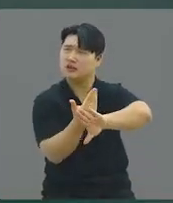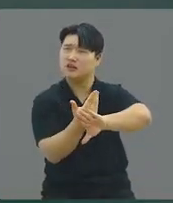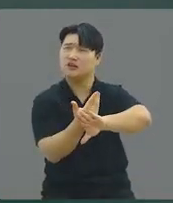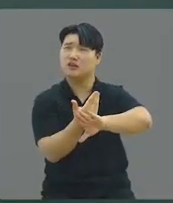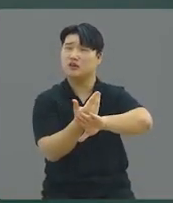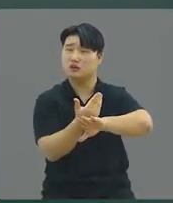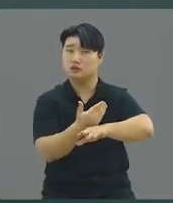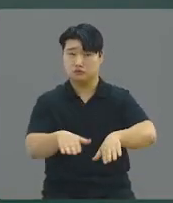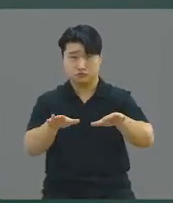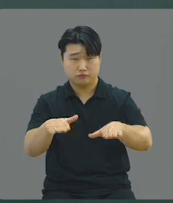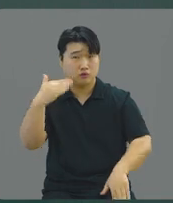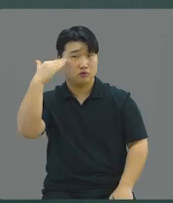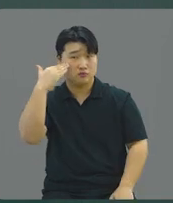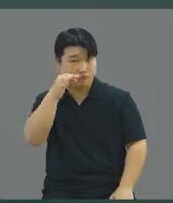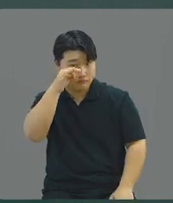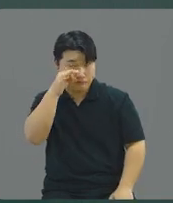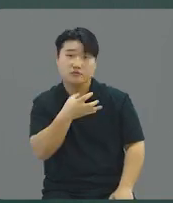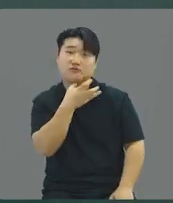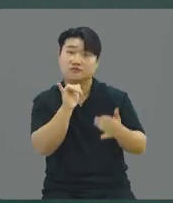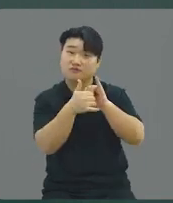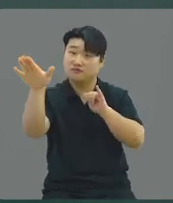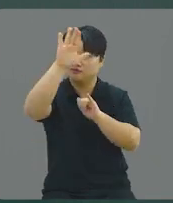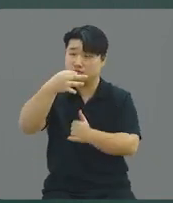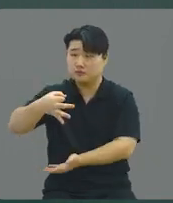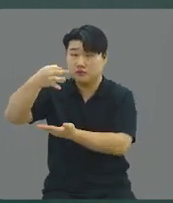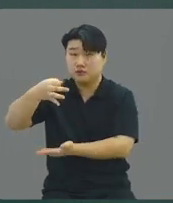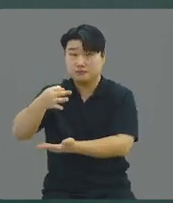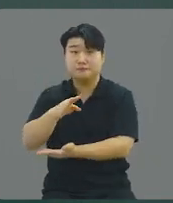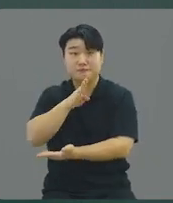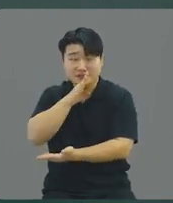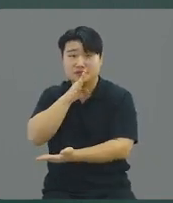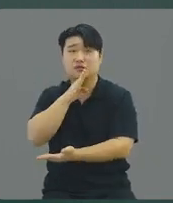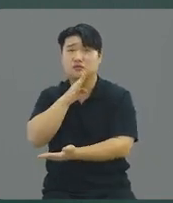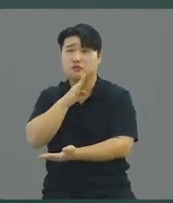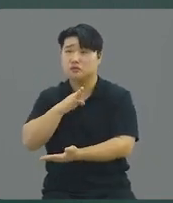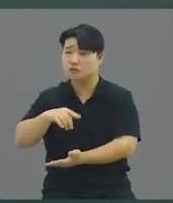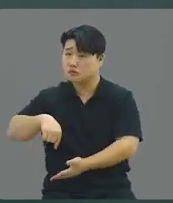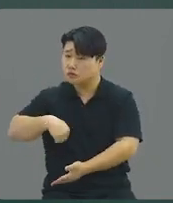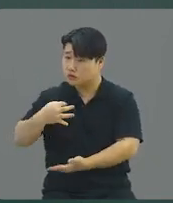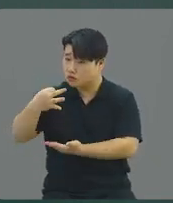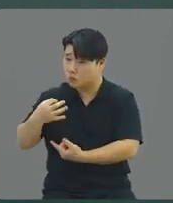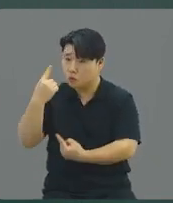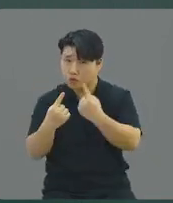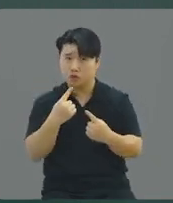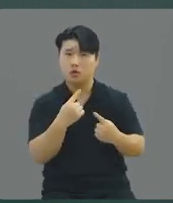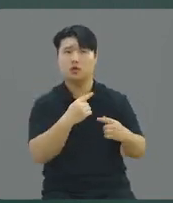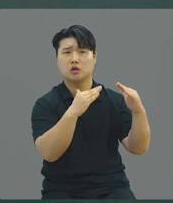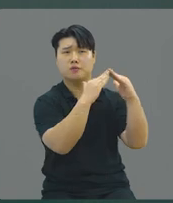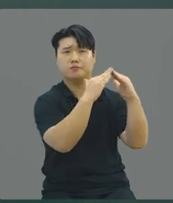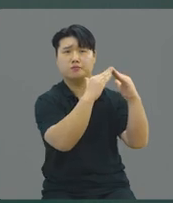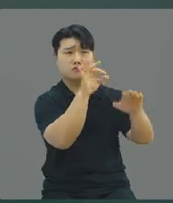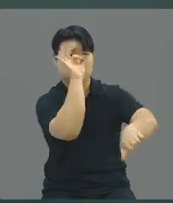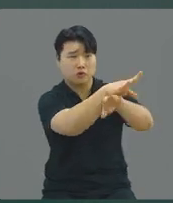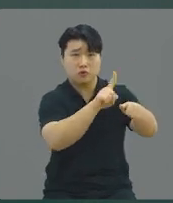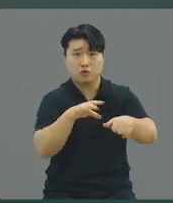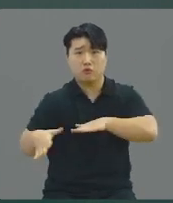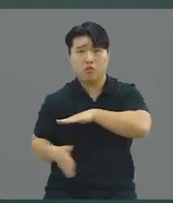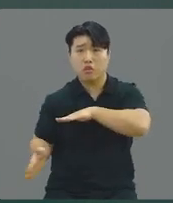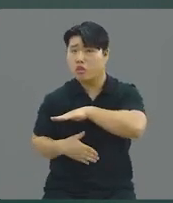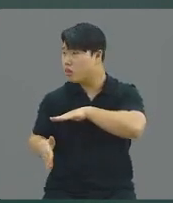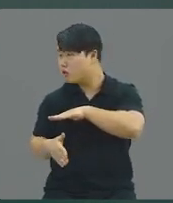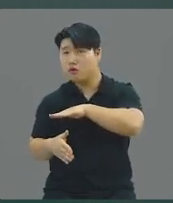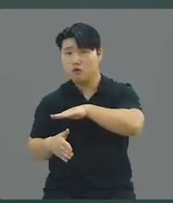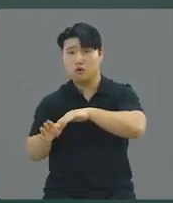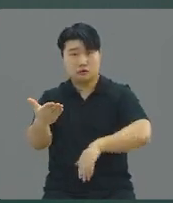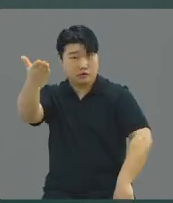특히 우리나라 고령층 자산의 대부분이 부동산에 묶여 있어서 당장 쓸 돈이 없어요. 사실 예전에는